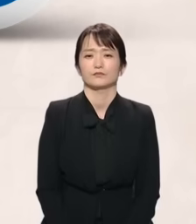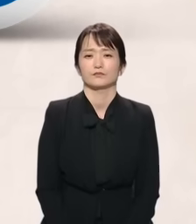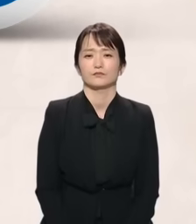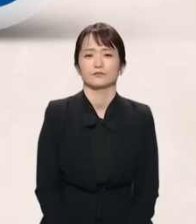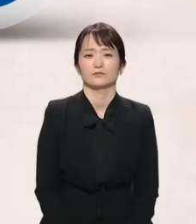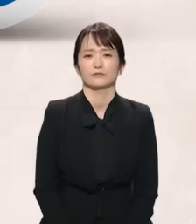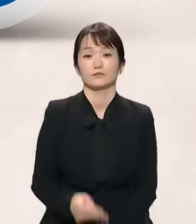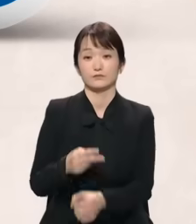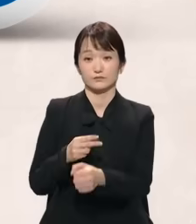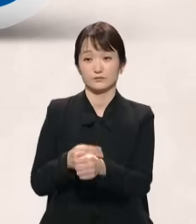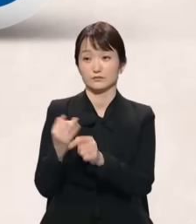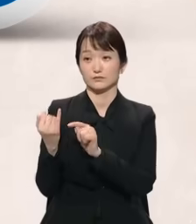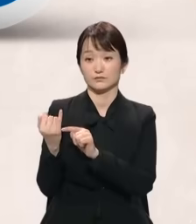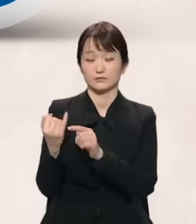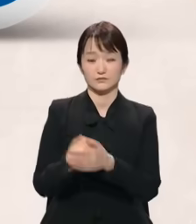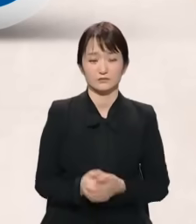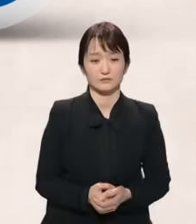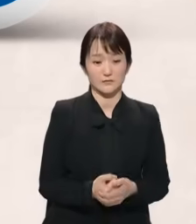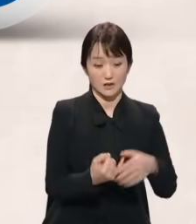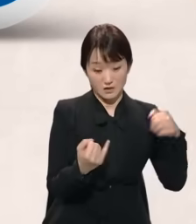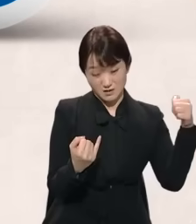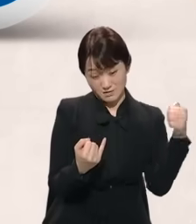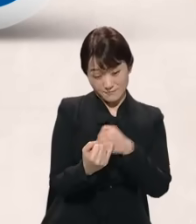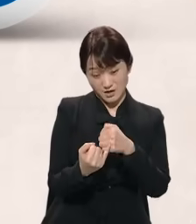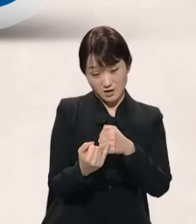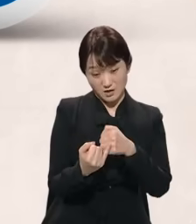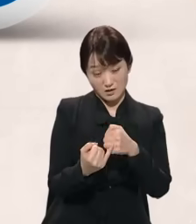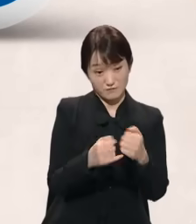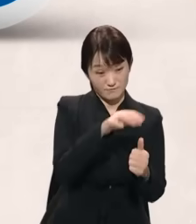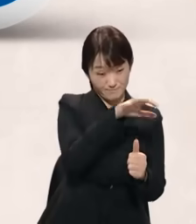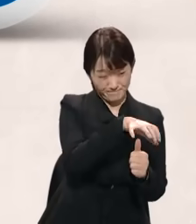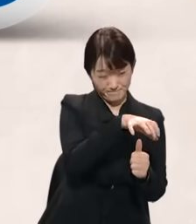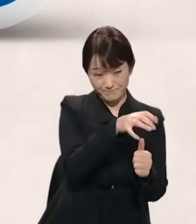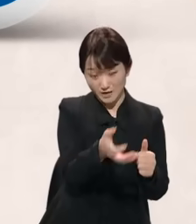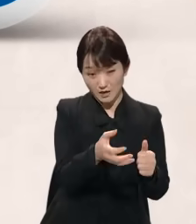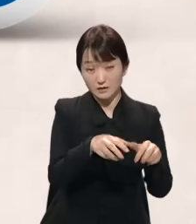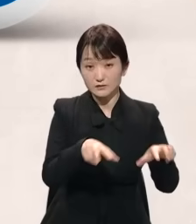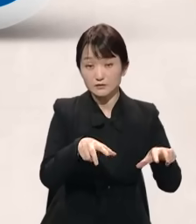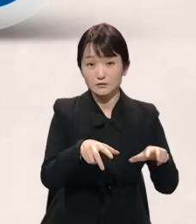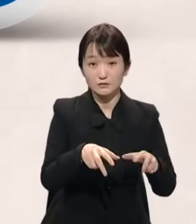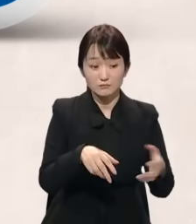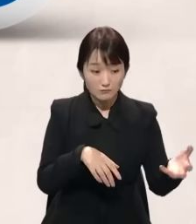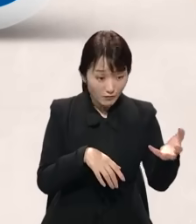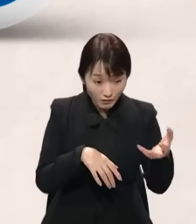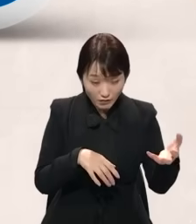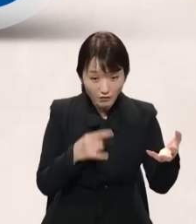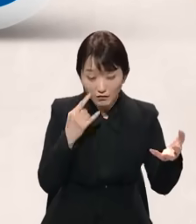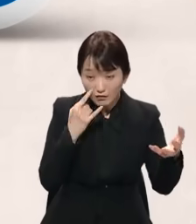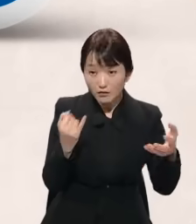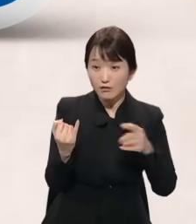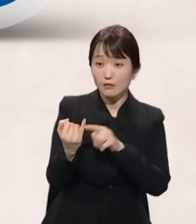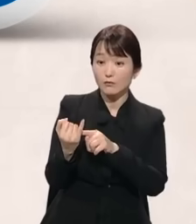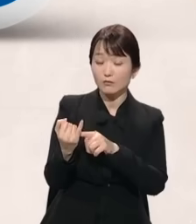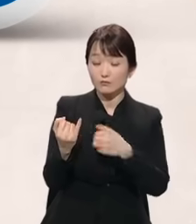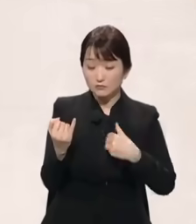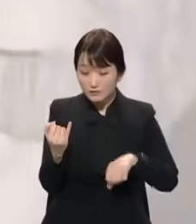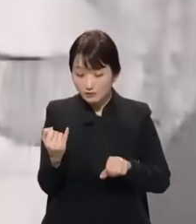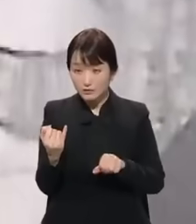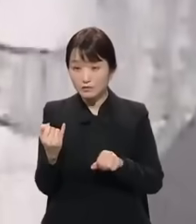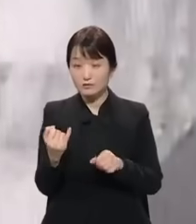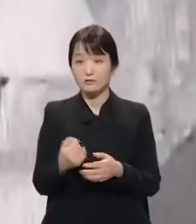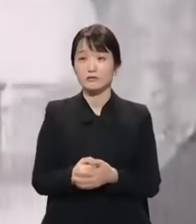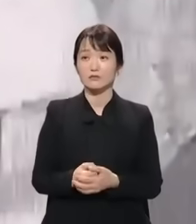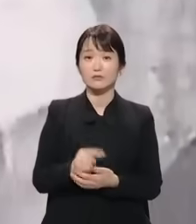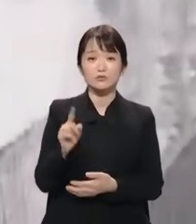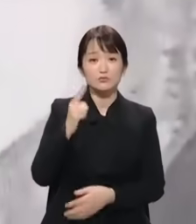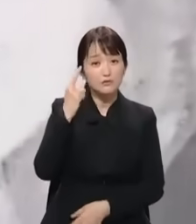교수님. 네. 저짓을 했는데 풀려났어요. 지금 막 돌아다니고 있습니다. 그러면은 저 어머니 그리고 이 제보자 조카는